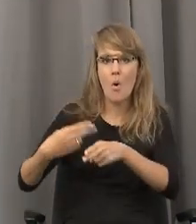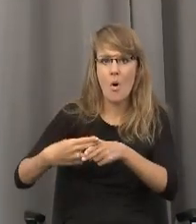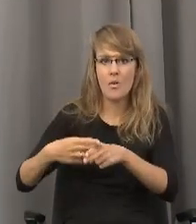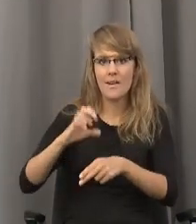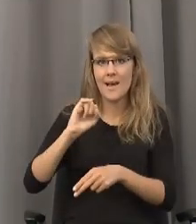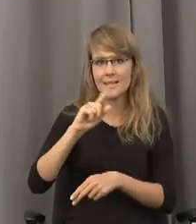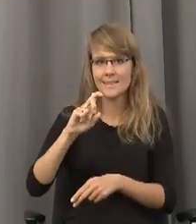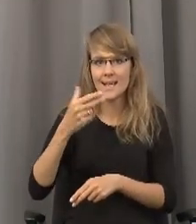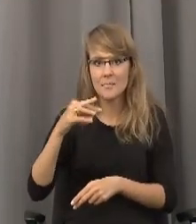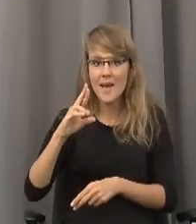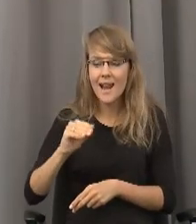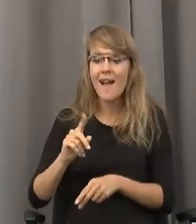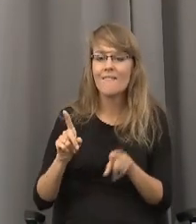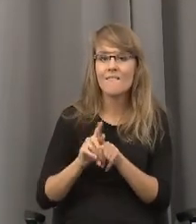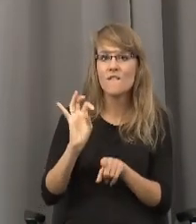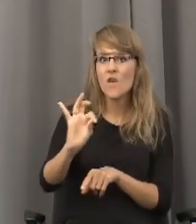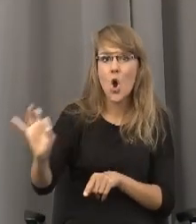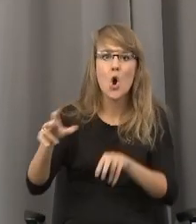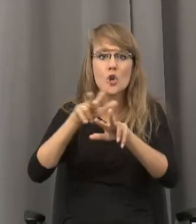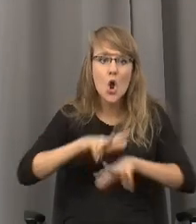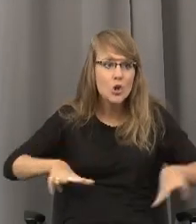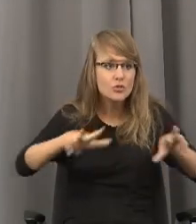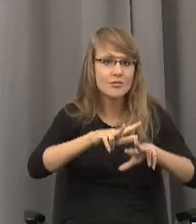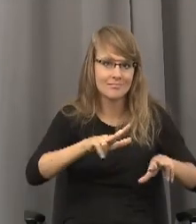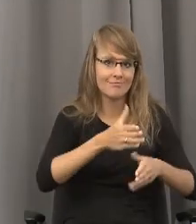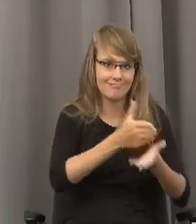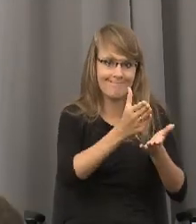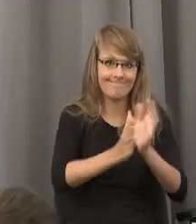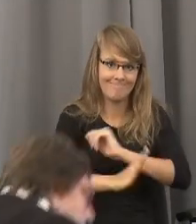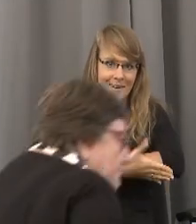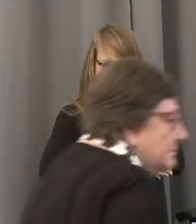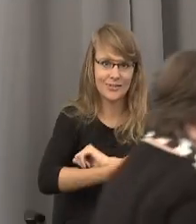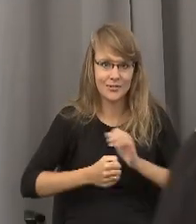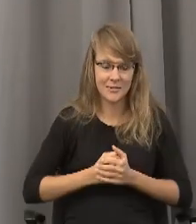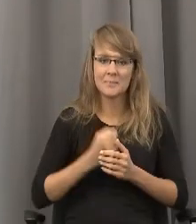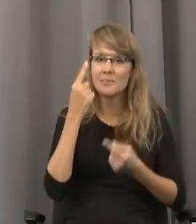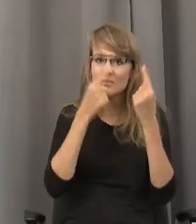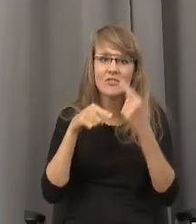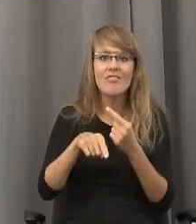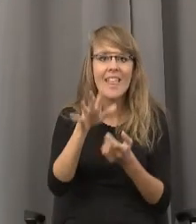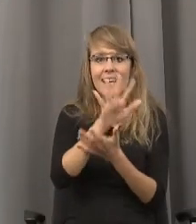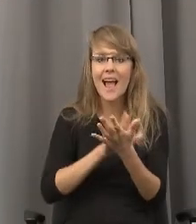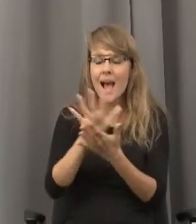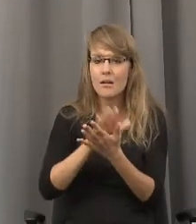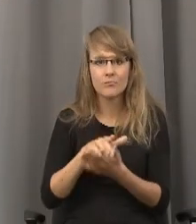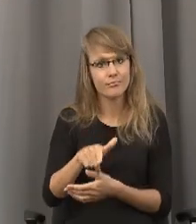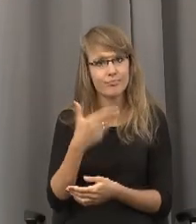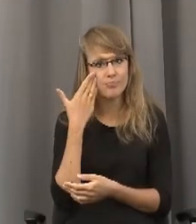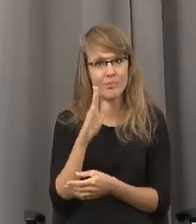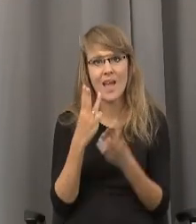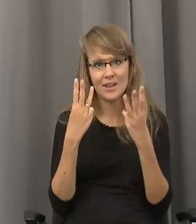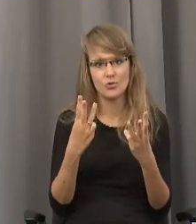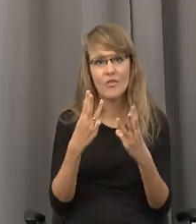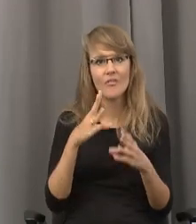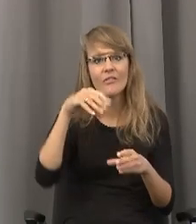oraz wsparcie dla ich rodzin. To jest jeden z moim zdaniem absolutnie najważniejszych raportów w obszarze szeroko rozumianej